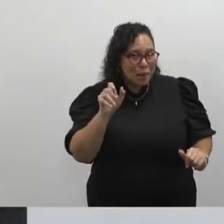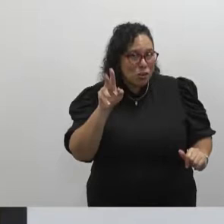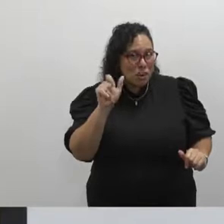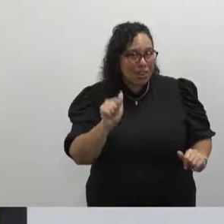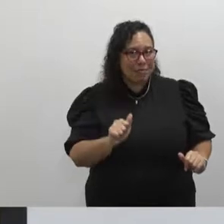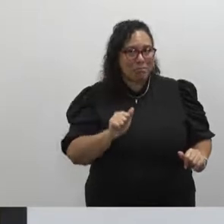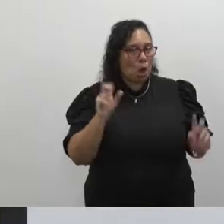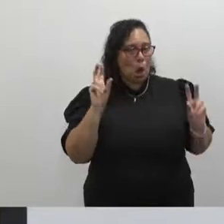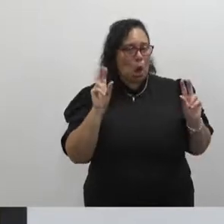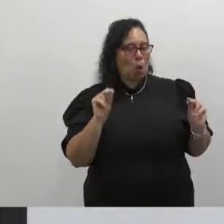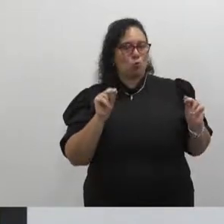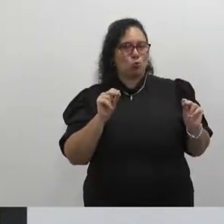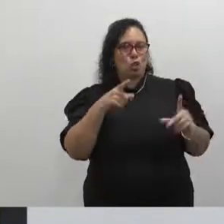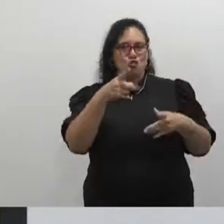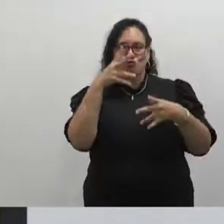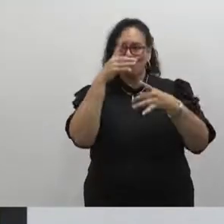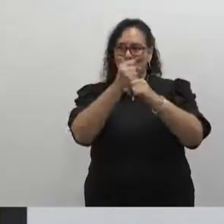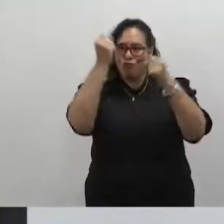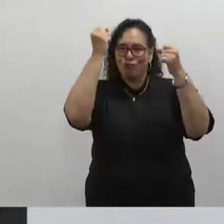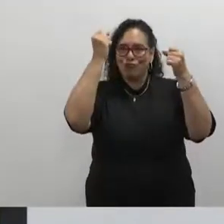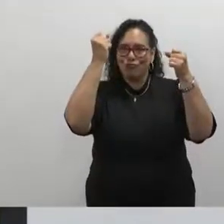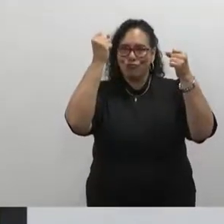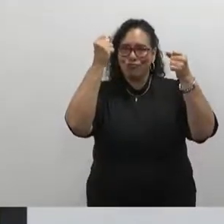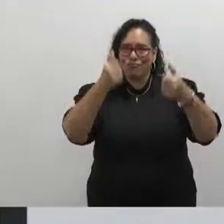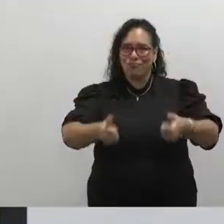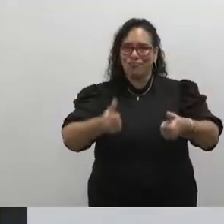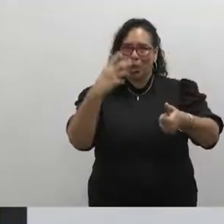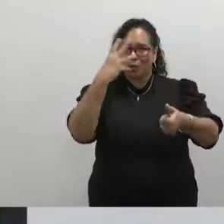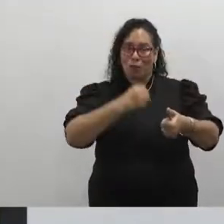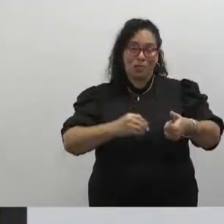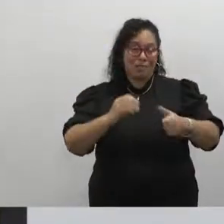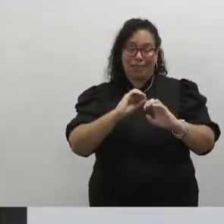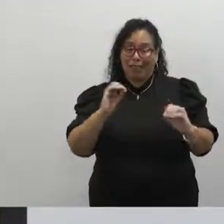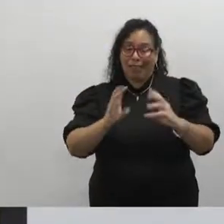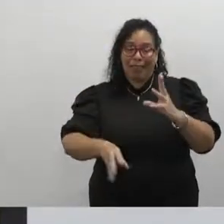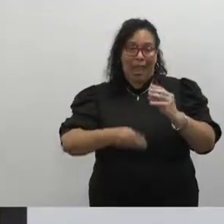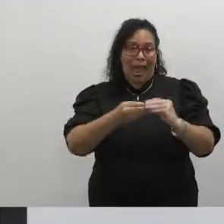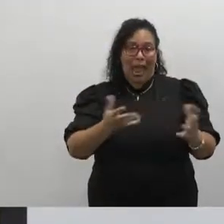dầu vì sa chỉ mấy hai sa chỉ mấy tiền